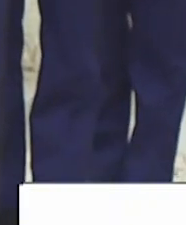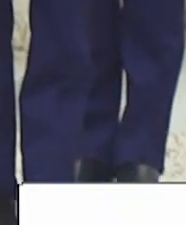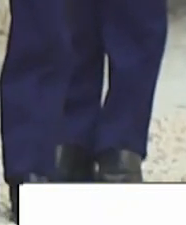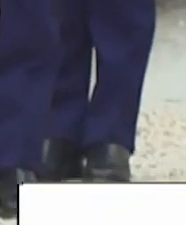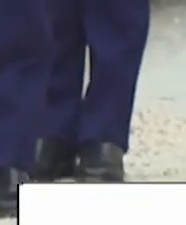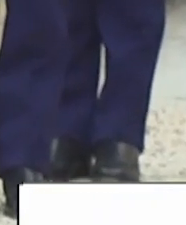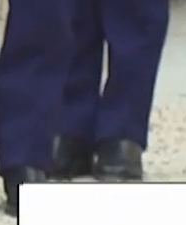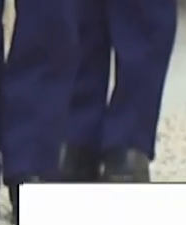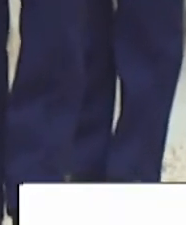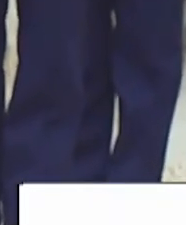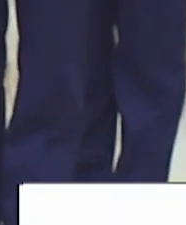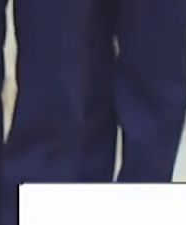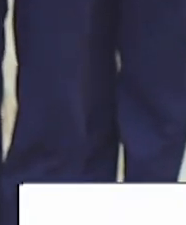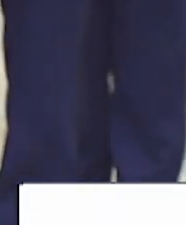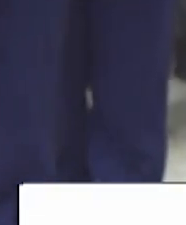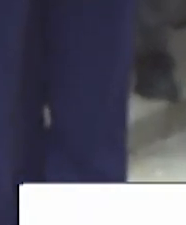البلدين الصادقين